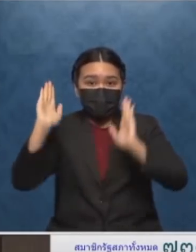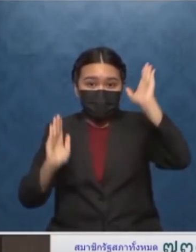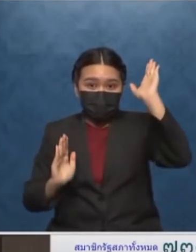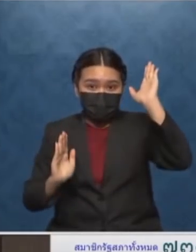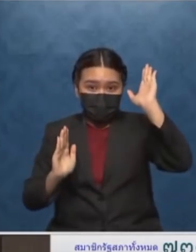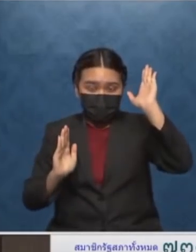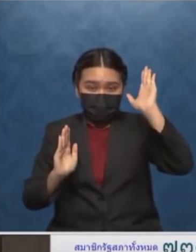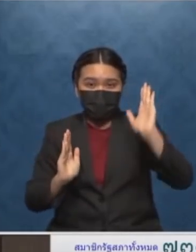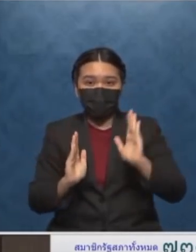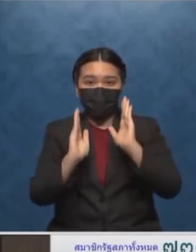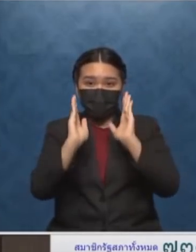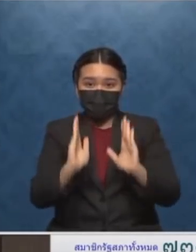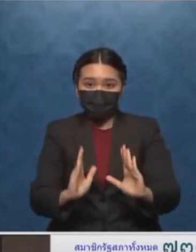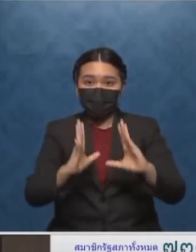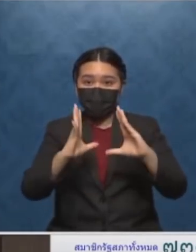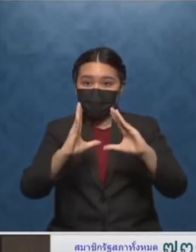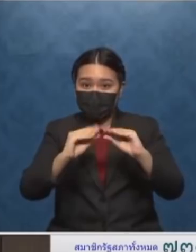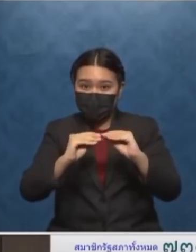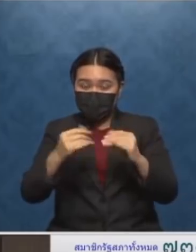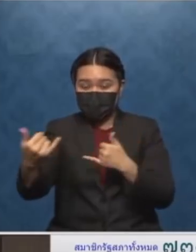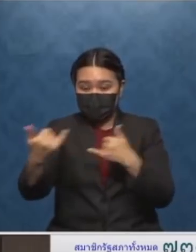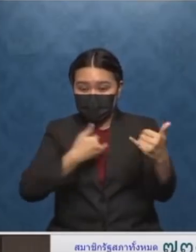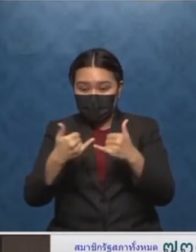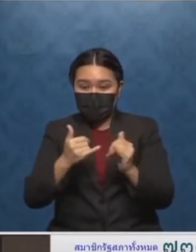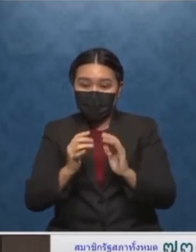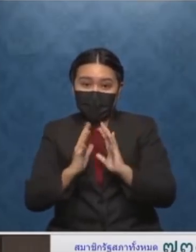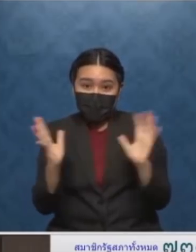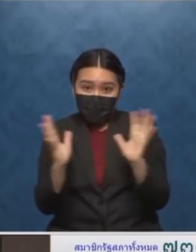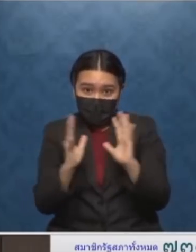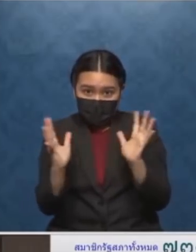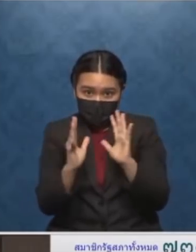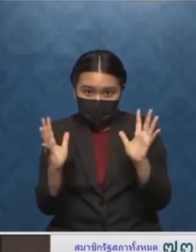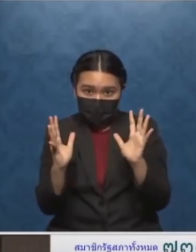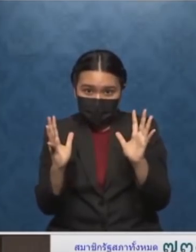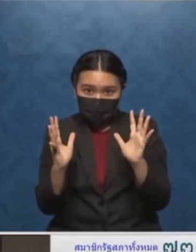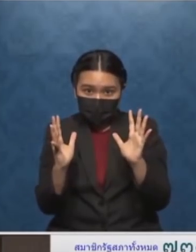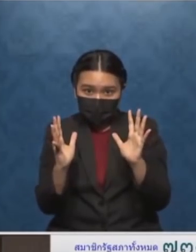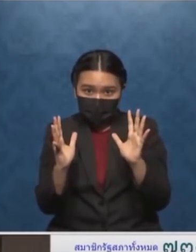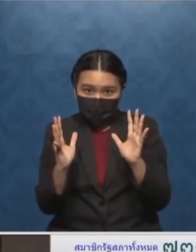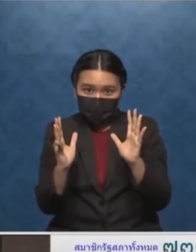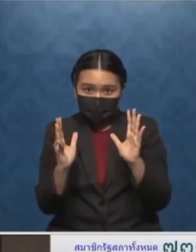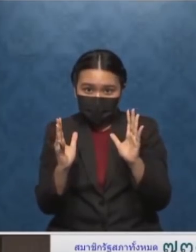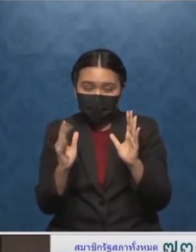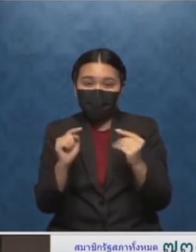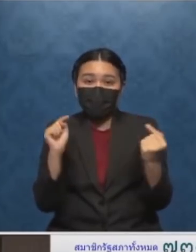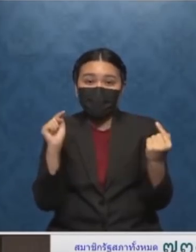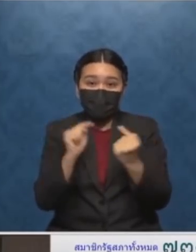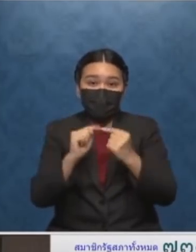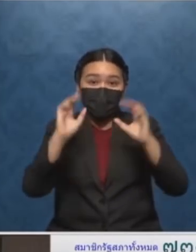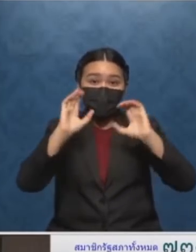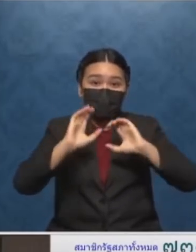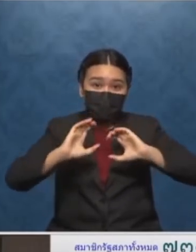ใช้องค์ประชุมมากๆเนี่ยนะครับรวมทั้งรัฐบาลรวมทั้ง